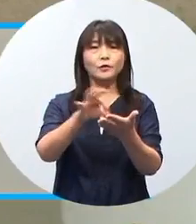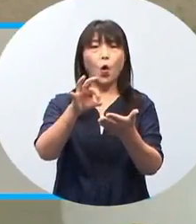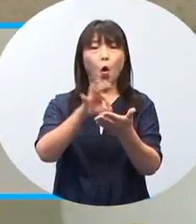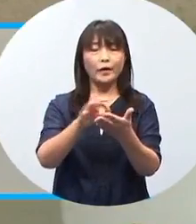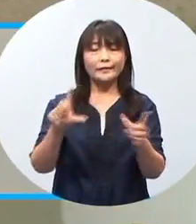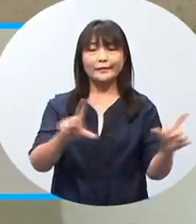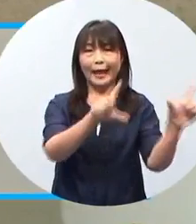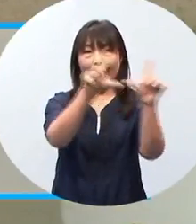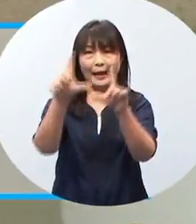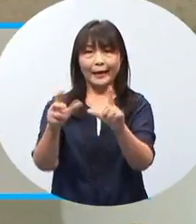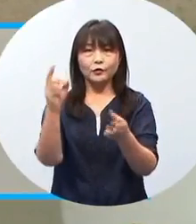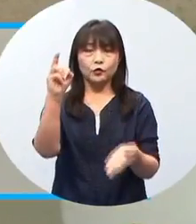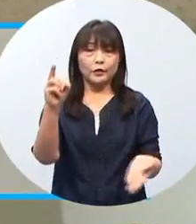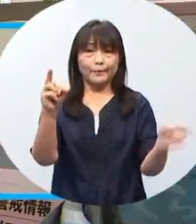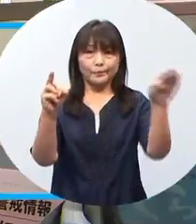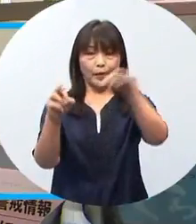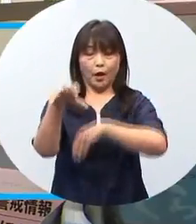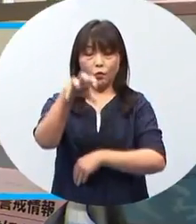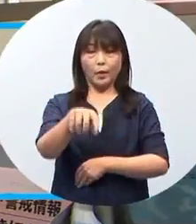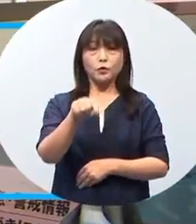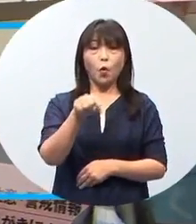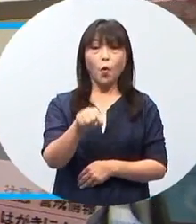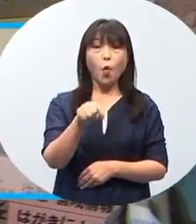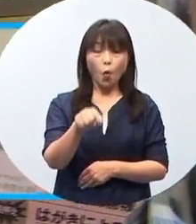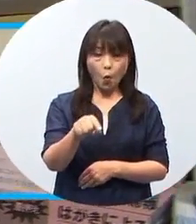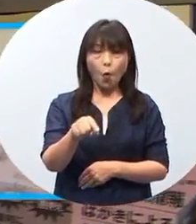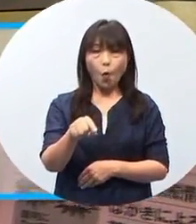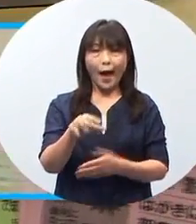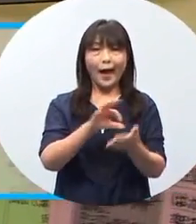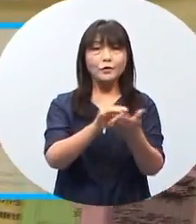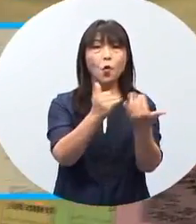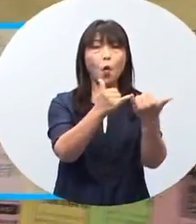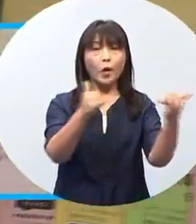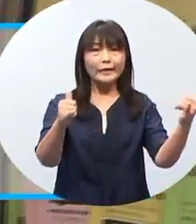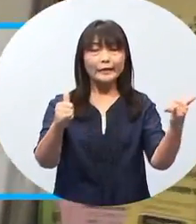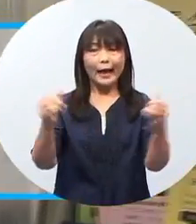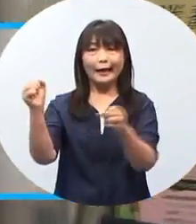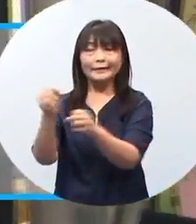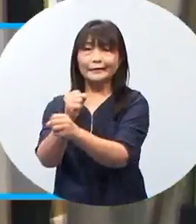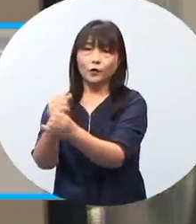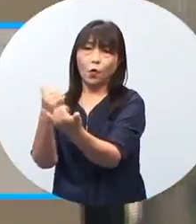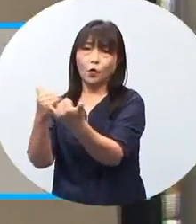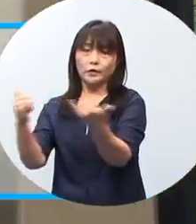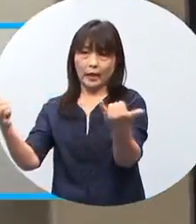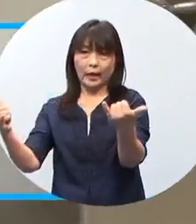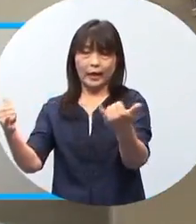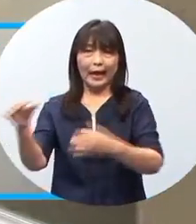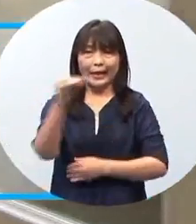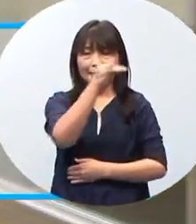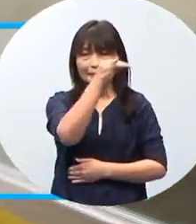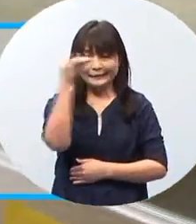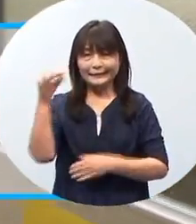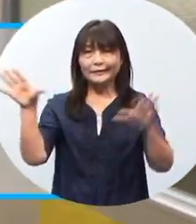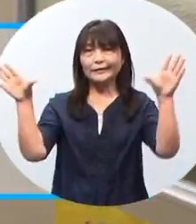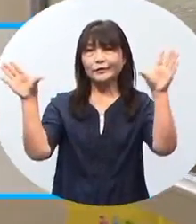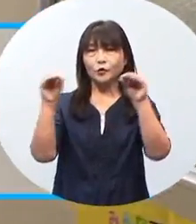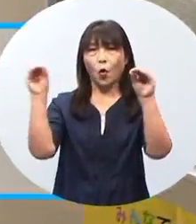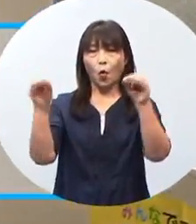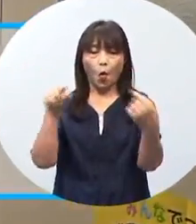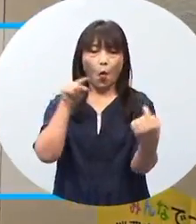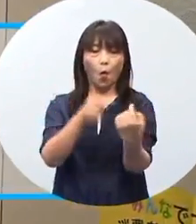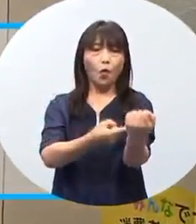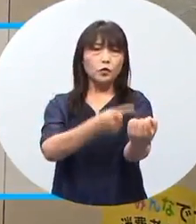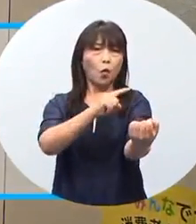ター。こちらは消費者と事業者との知識・情報の格差や交渉力の格差を是正する